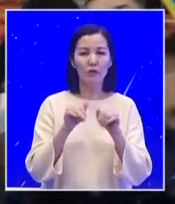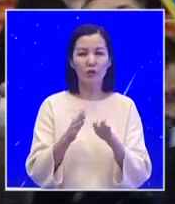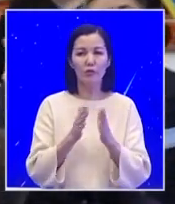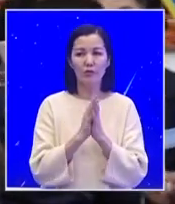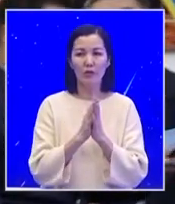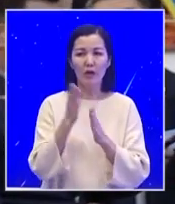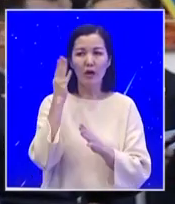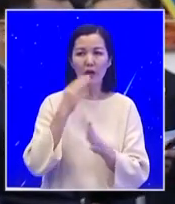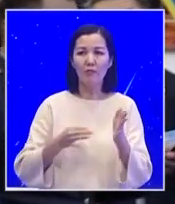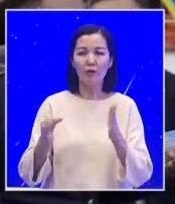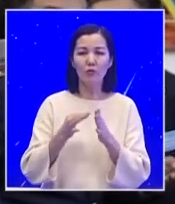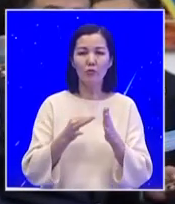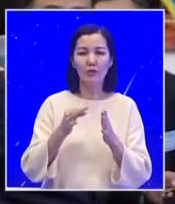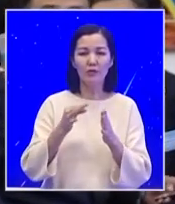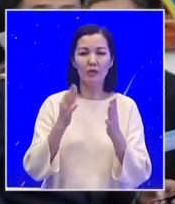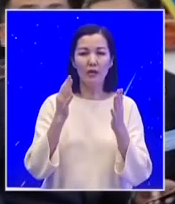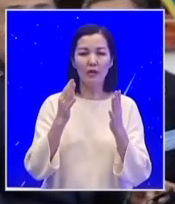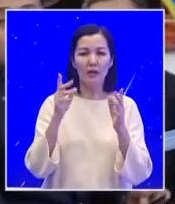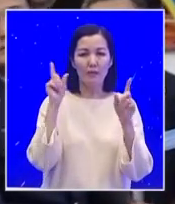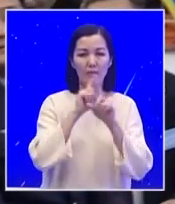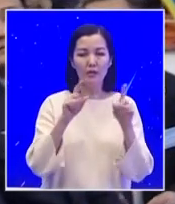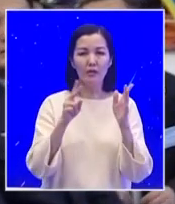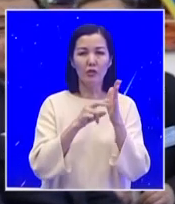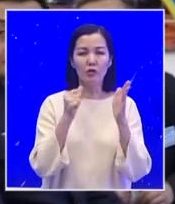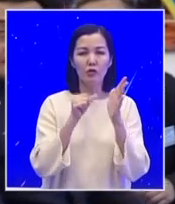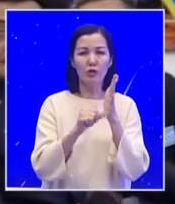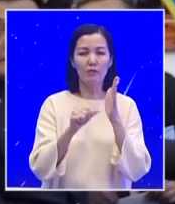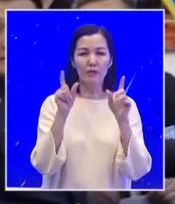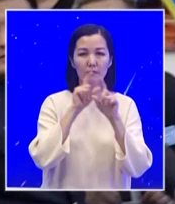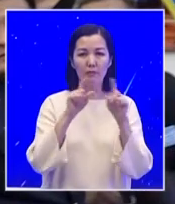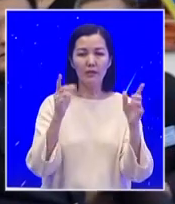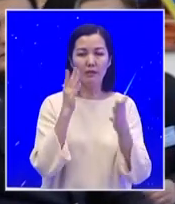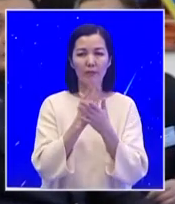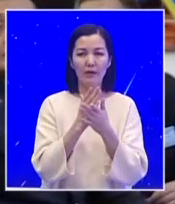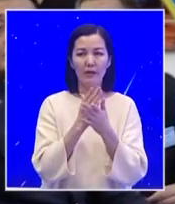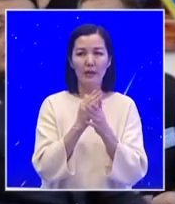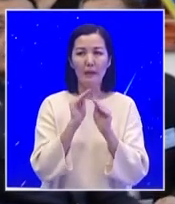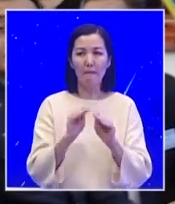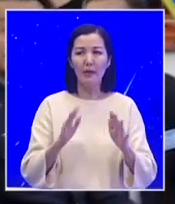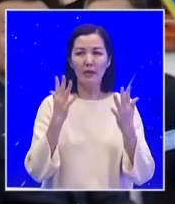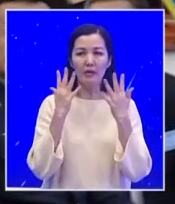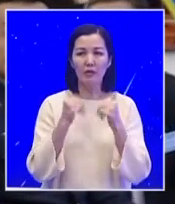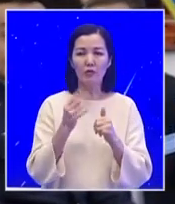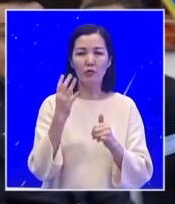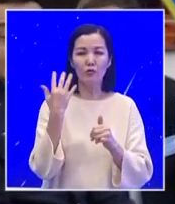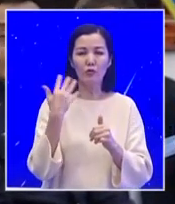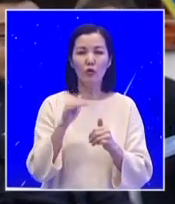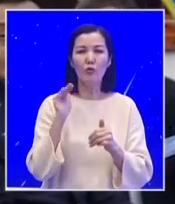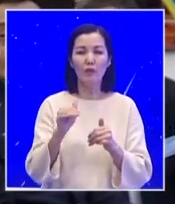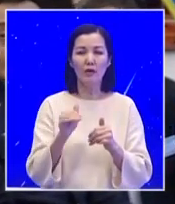Алматы облысында мектептердің саны 760 мектеп бар. Балдардың саны 450